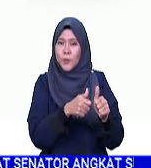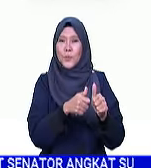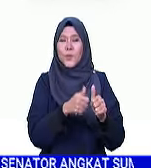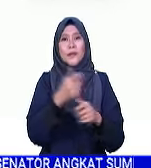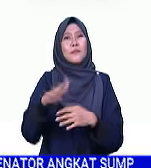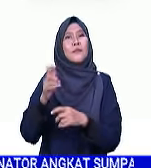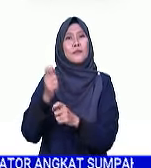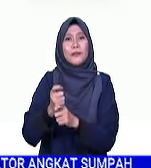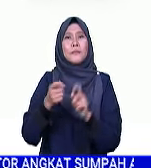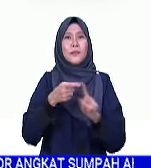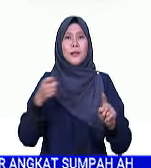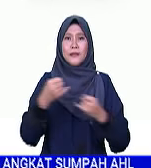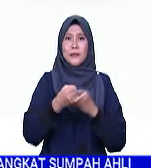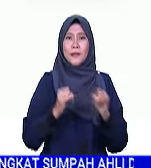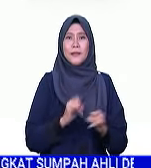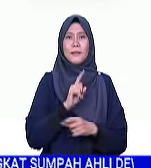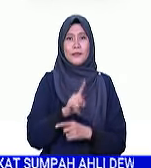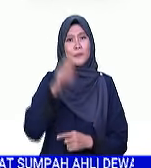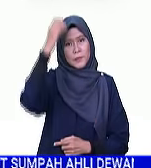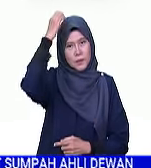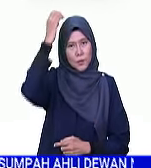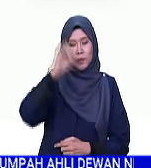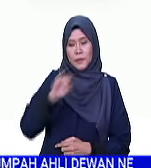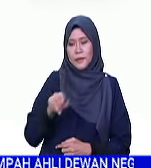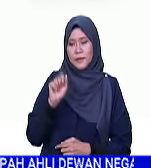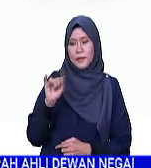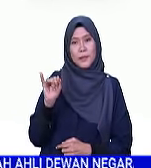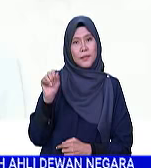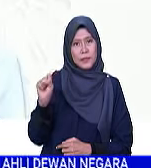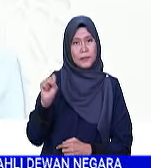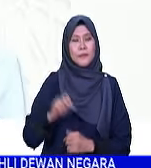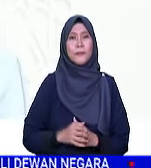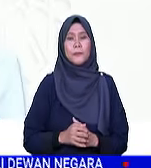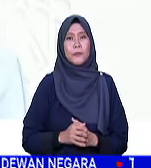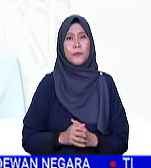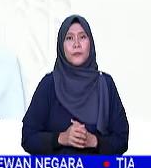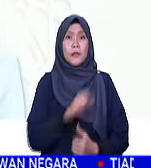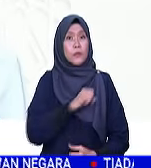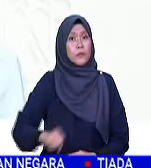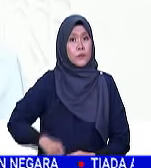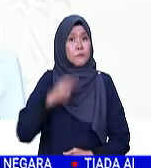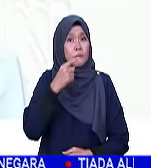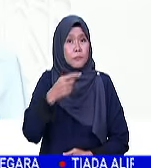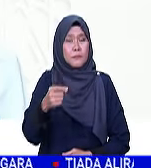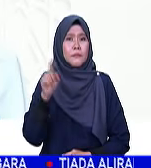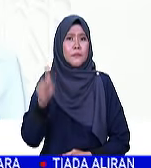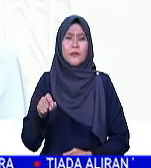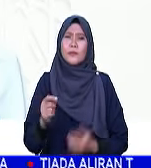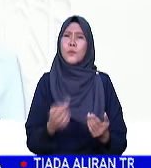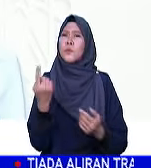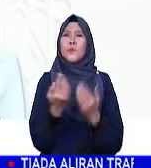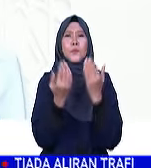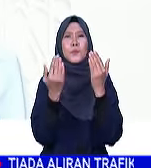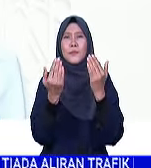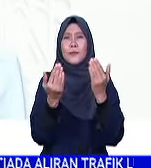telah ditetapkan oleh Jabatan Agama Islam Selangor JAIS. Sultan Sharifuddin juga mahu umat Islam berterusan memanjatkan doa